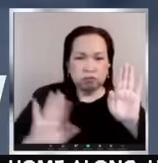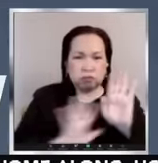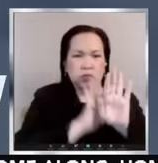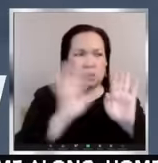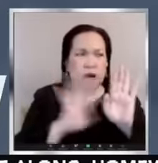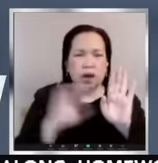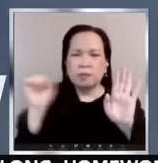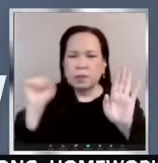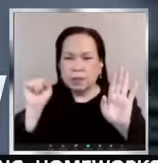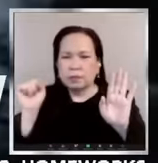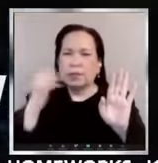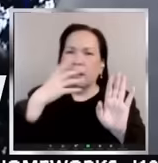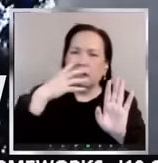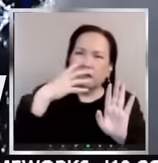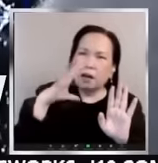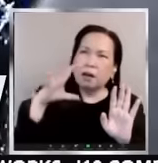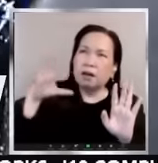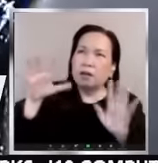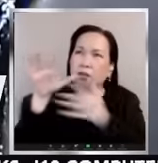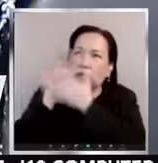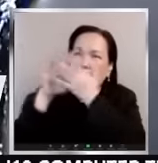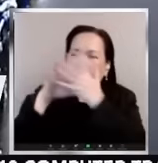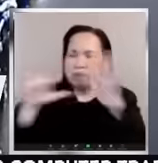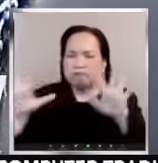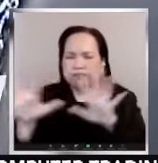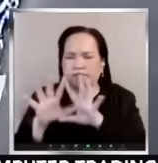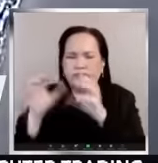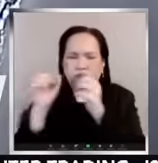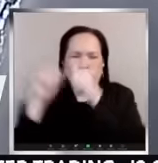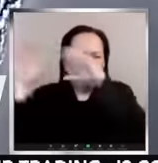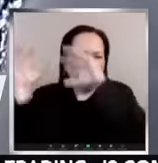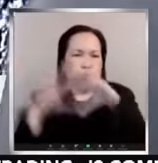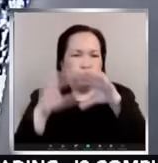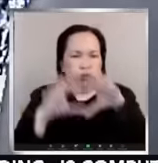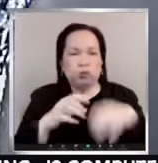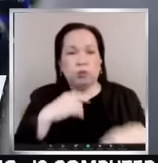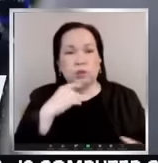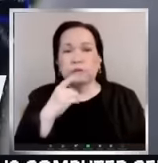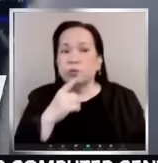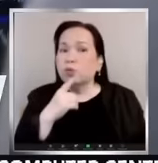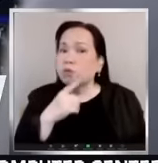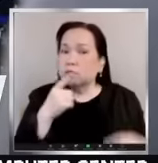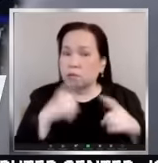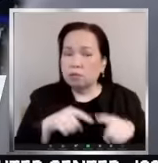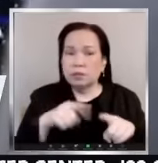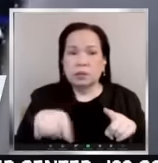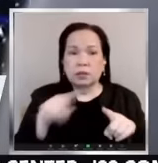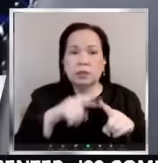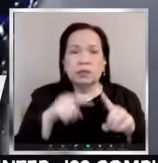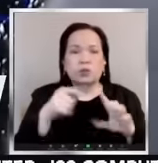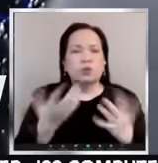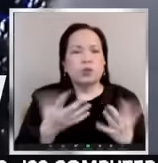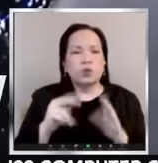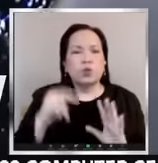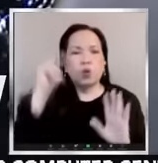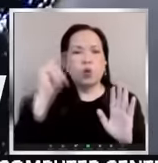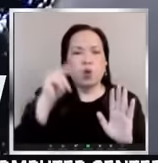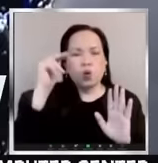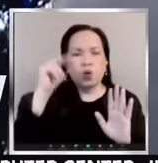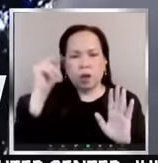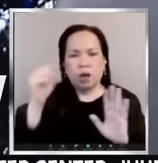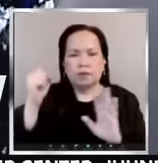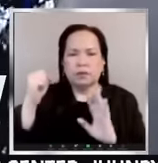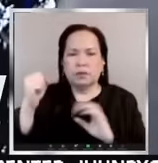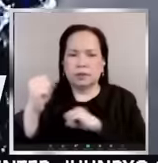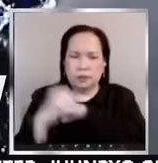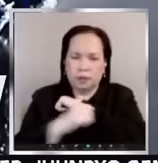Ang concentration talaga ng may kalakihang amount ay halos nandito sa northern part patungo dito sa southern part ng